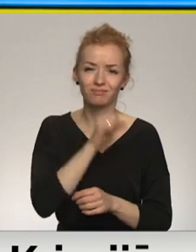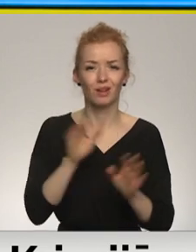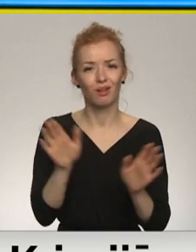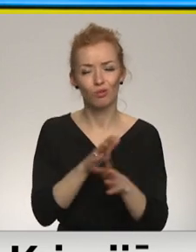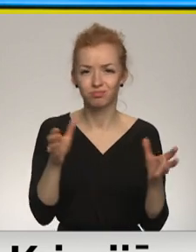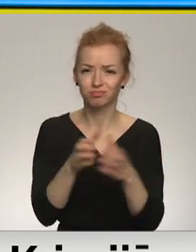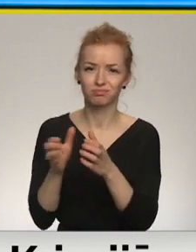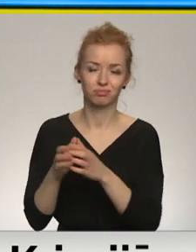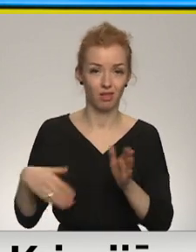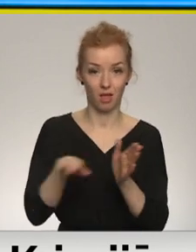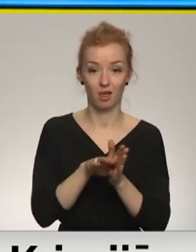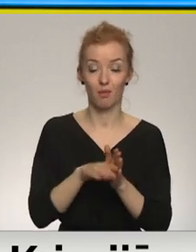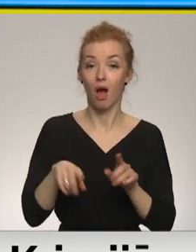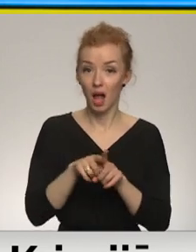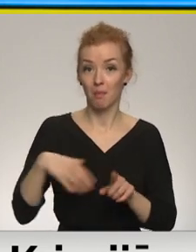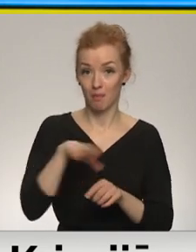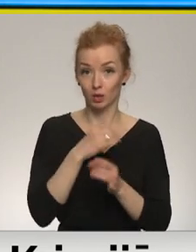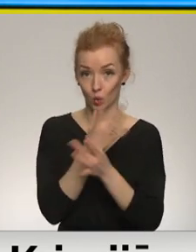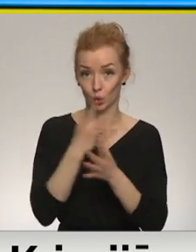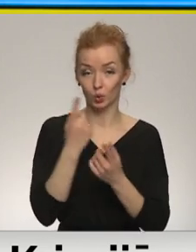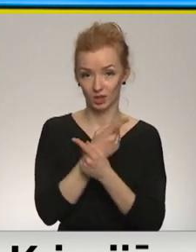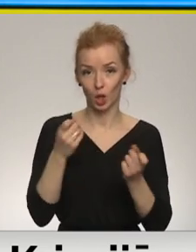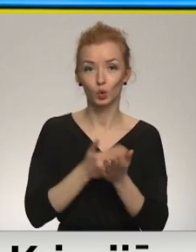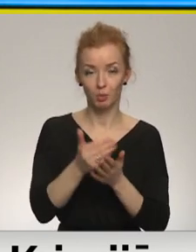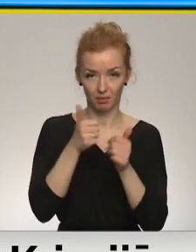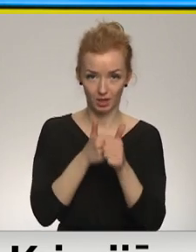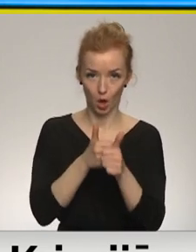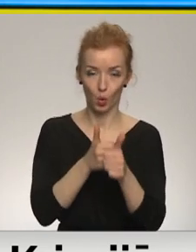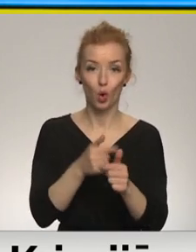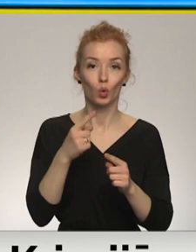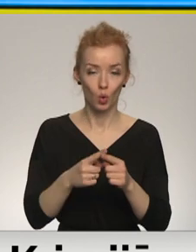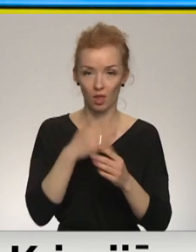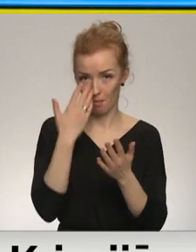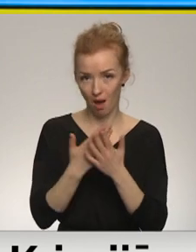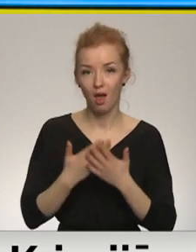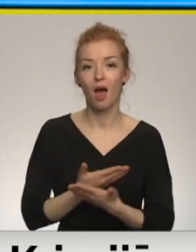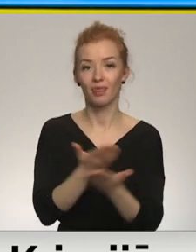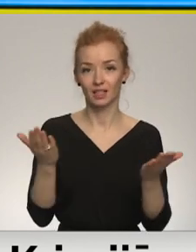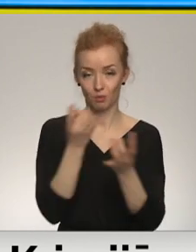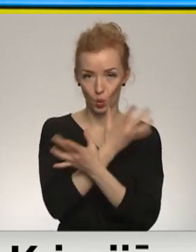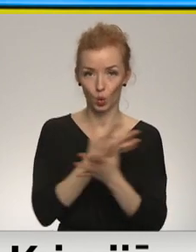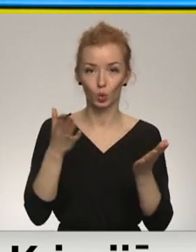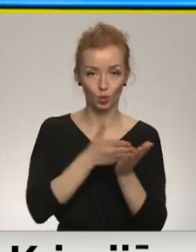un popmūziķu dalību. Arī mēs kultūras ziņās turpināsim sekot līdzi notikumiem un atspoguļosim kultūras nozares atbalstu Ukrainai.